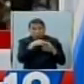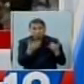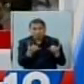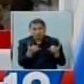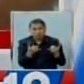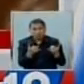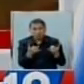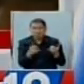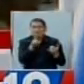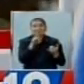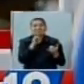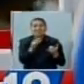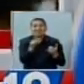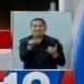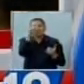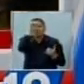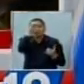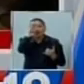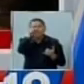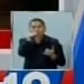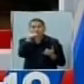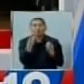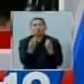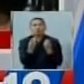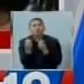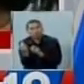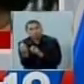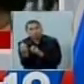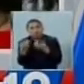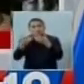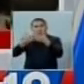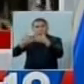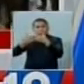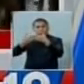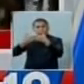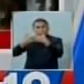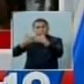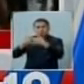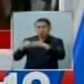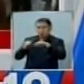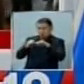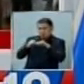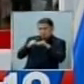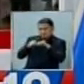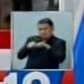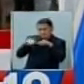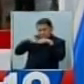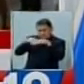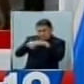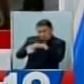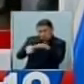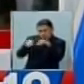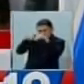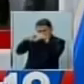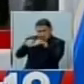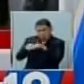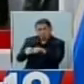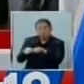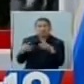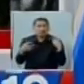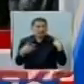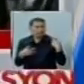ng kanyang balota doon sa VCM, ano? So parang meron siyang representative, parang